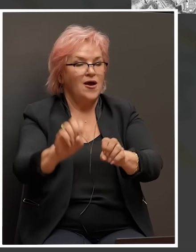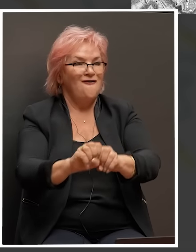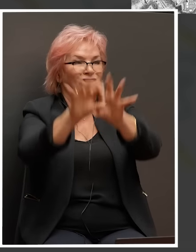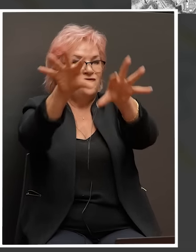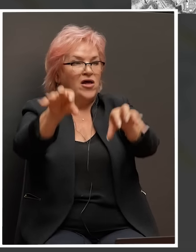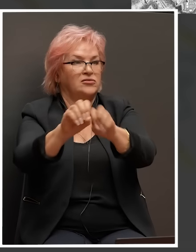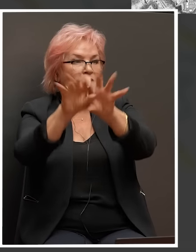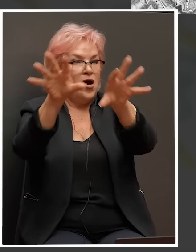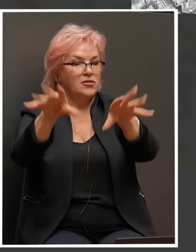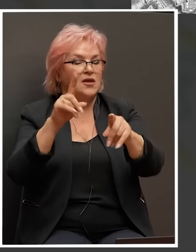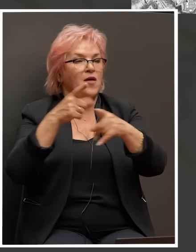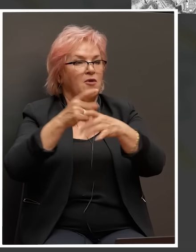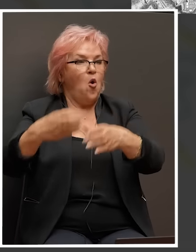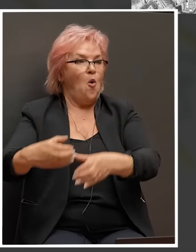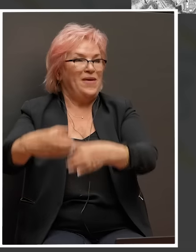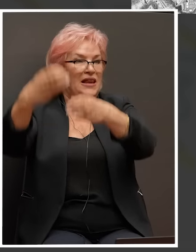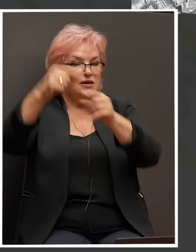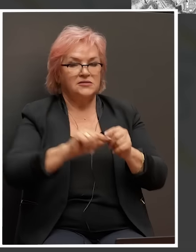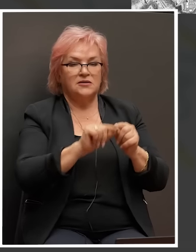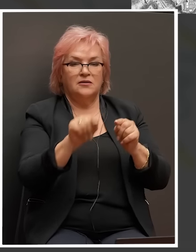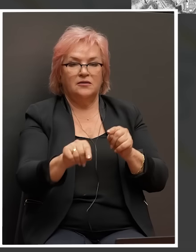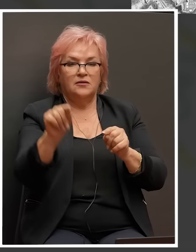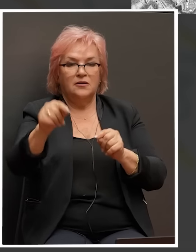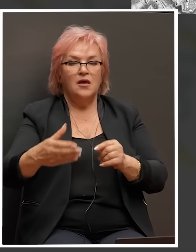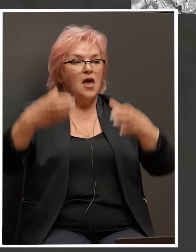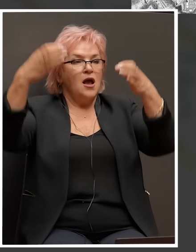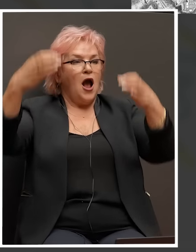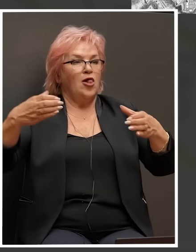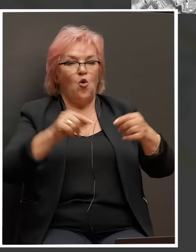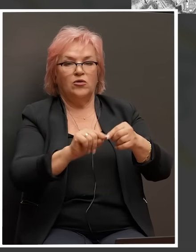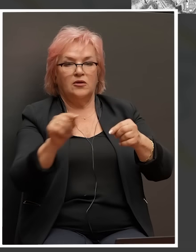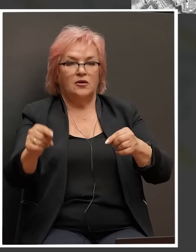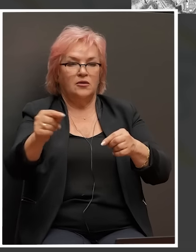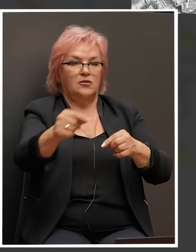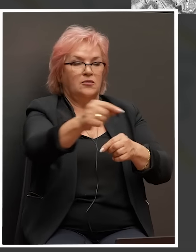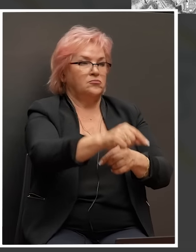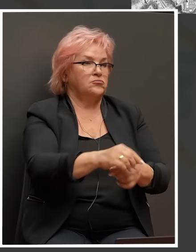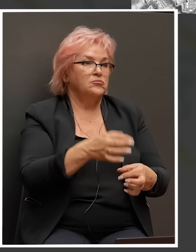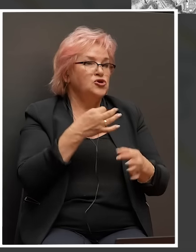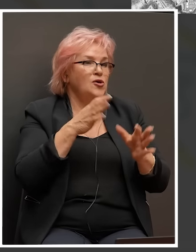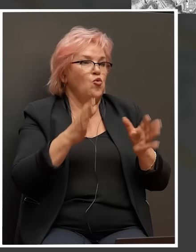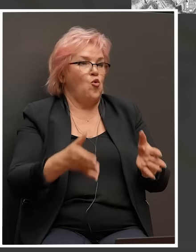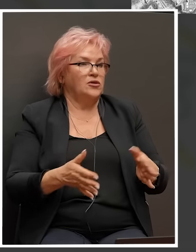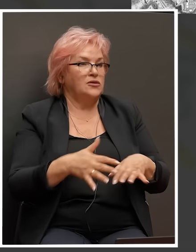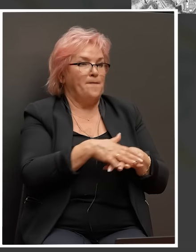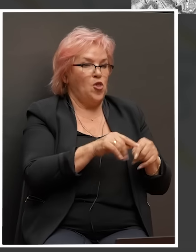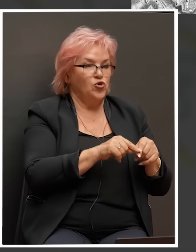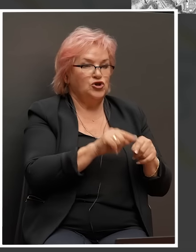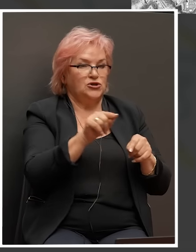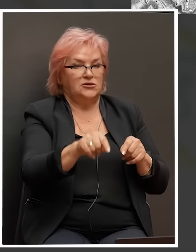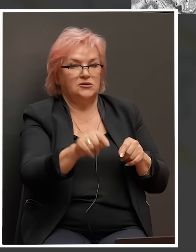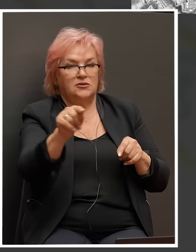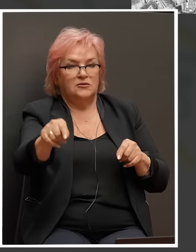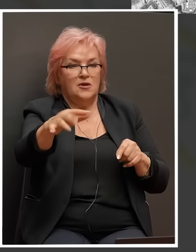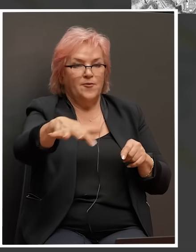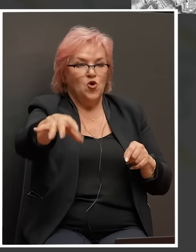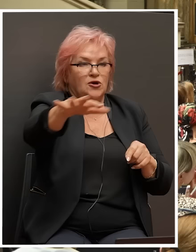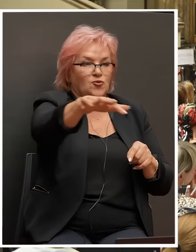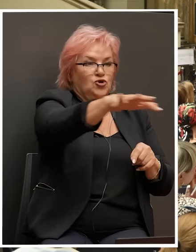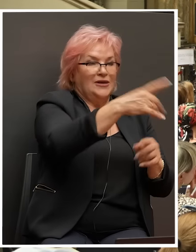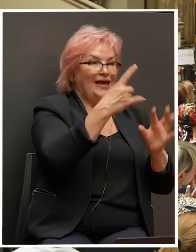фонтанами, обелисками, колоннами, да чем угодно. И вот эта